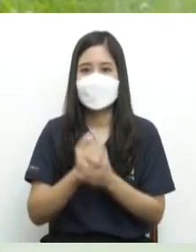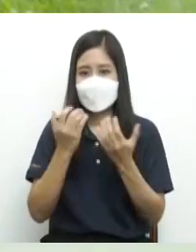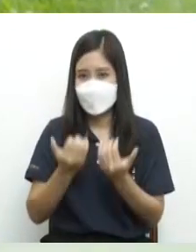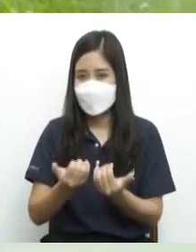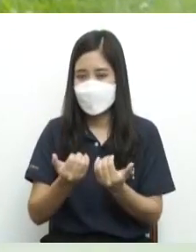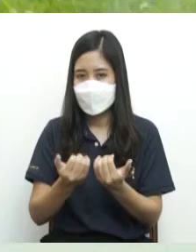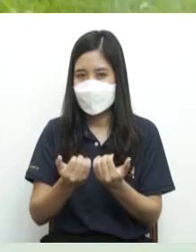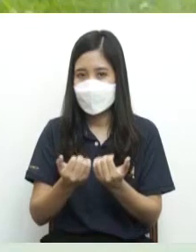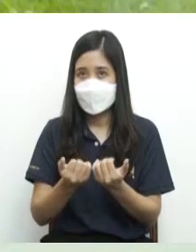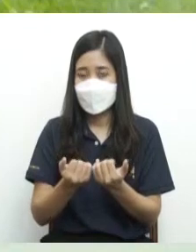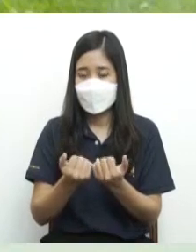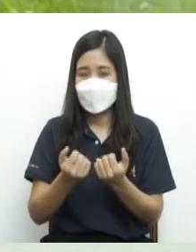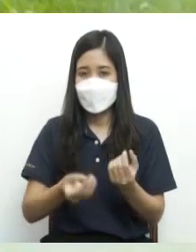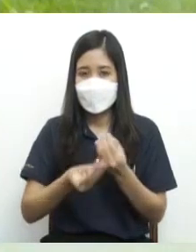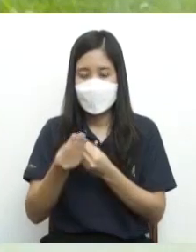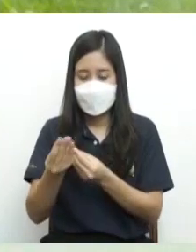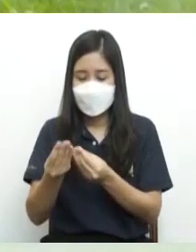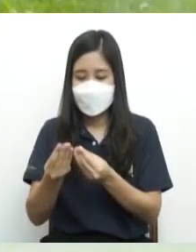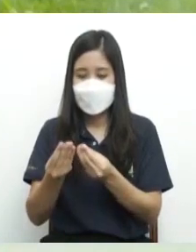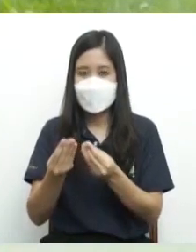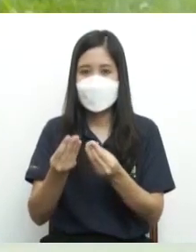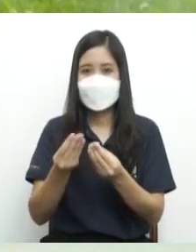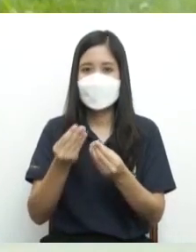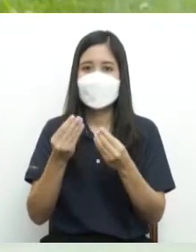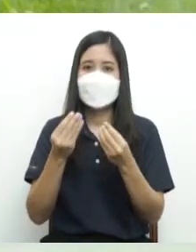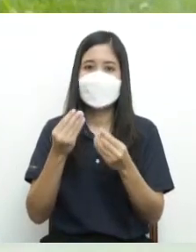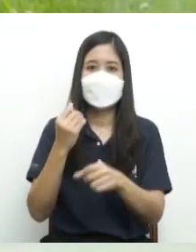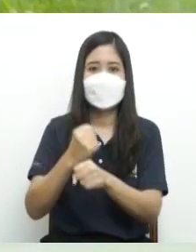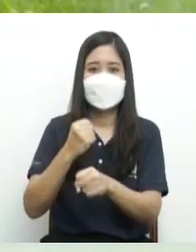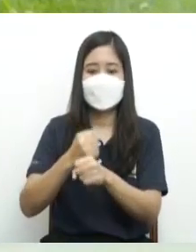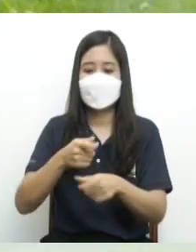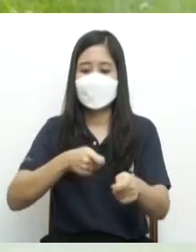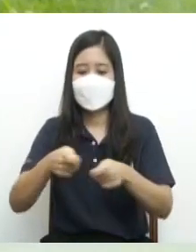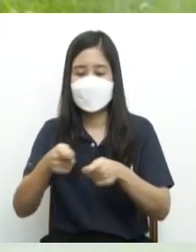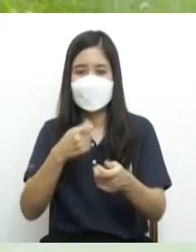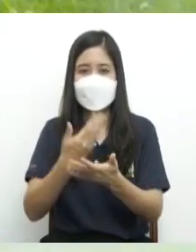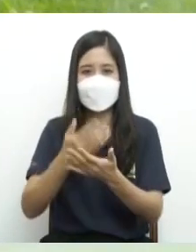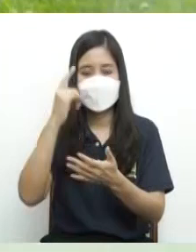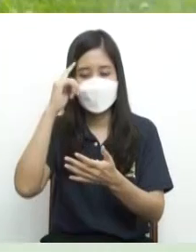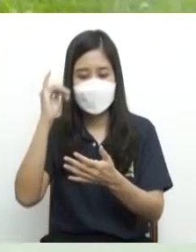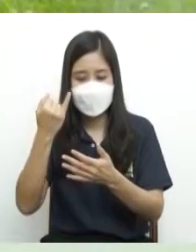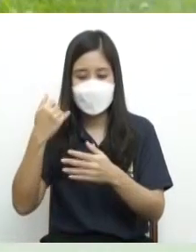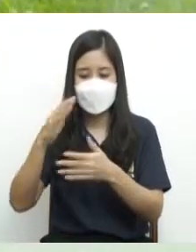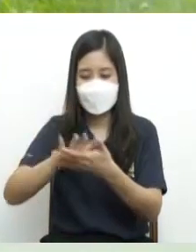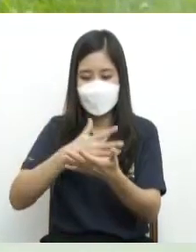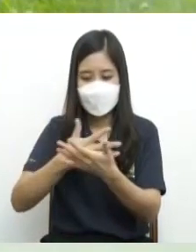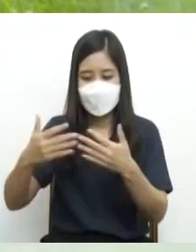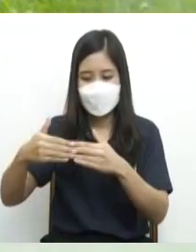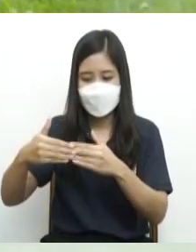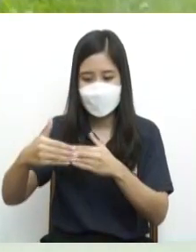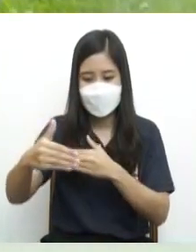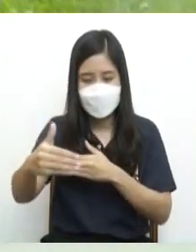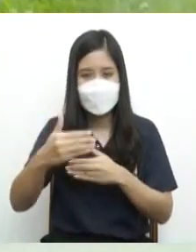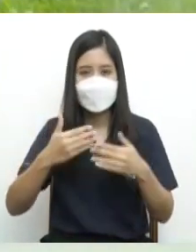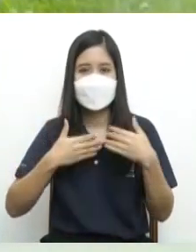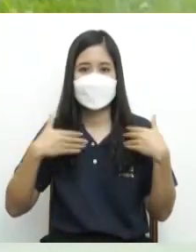จะมีโอกาสที่ไม่เป็นหนี้แล้วเกษียณอย่างสง่างามแล้วก็ในระยะยาวนี่อาจจะมีความสุขมากขึ้นแทนที่เ